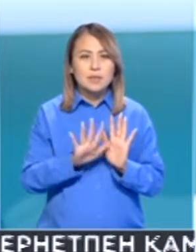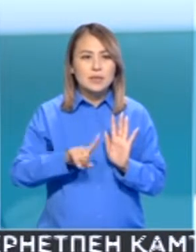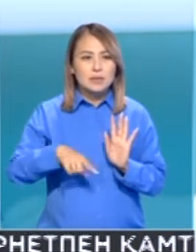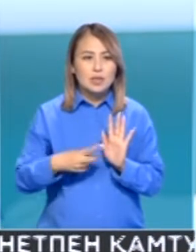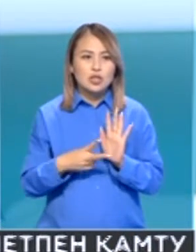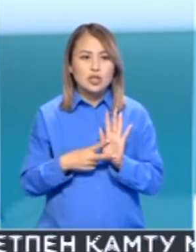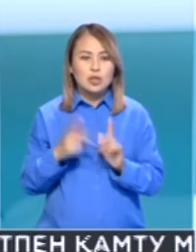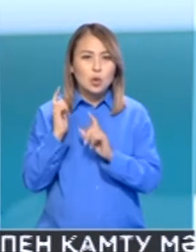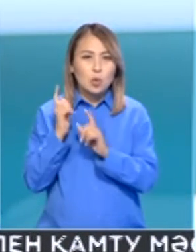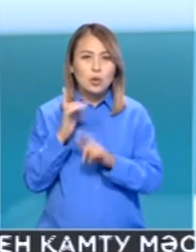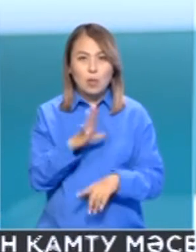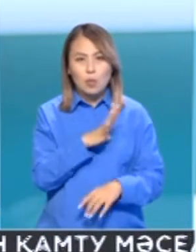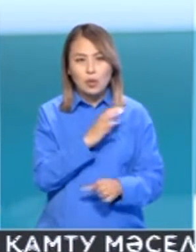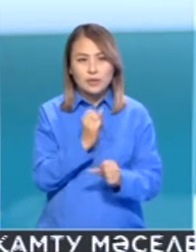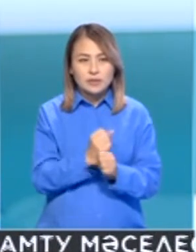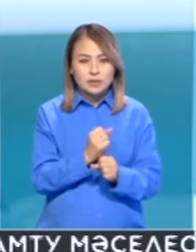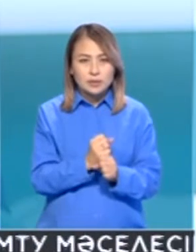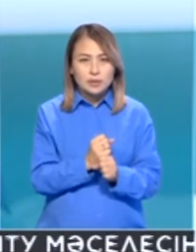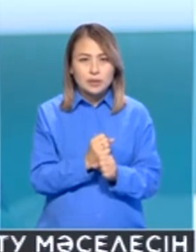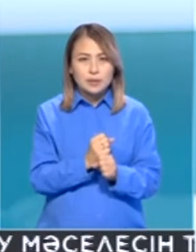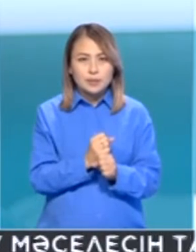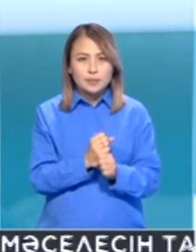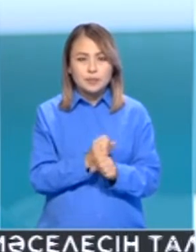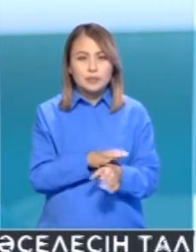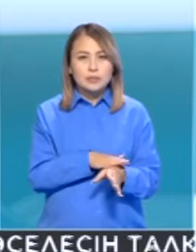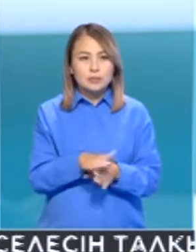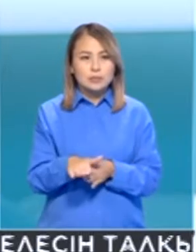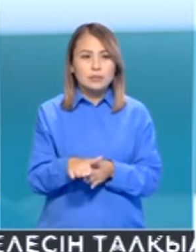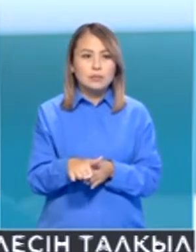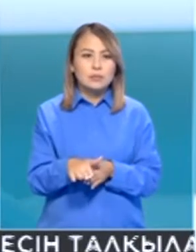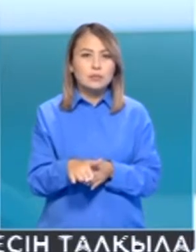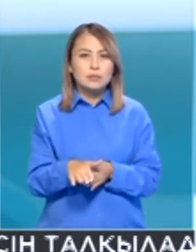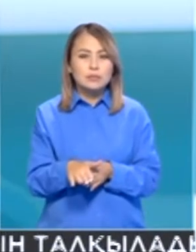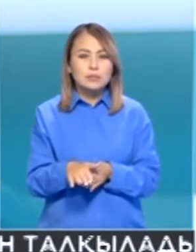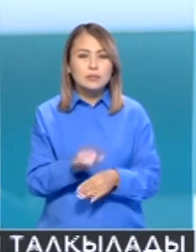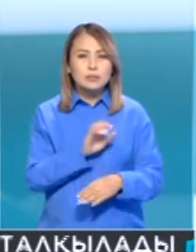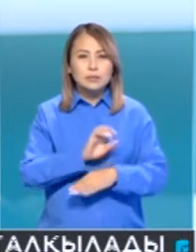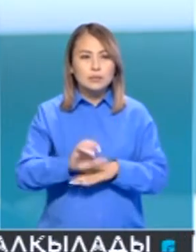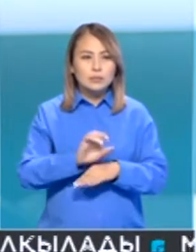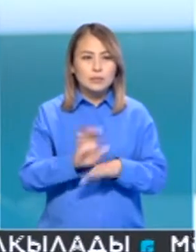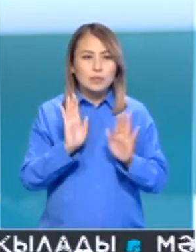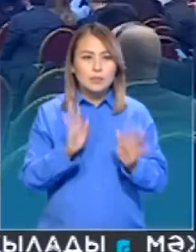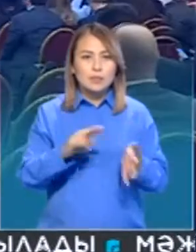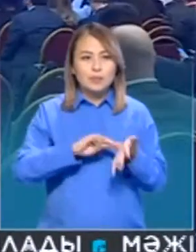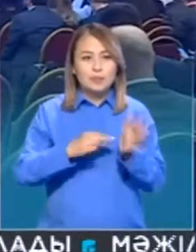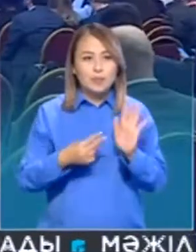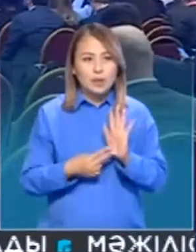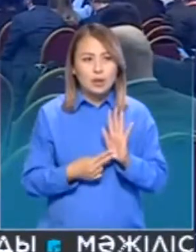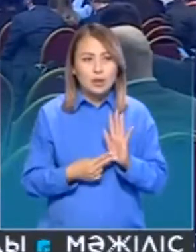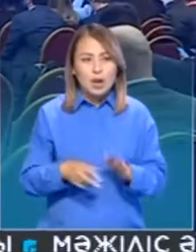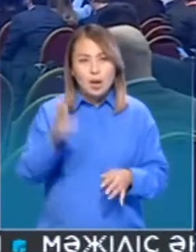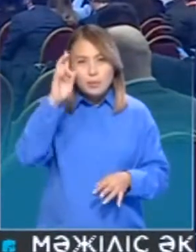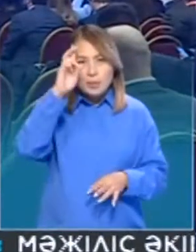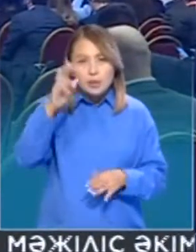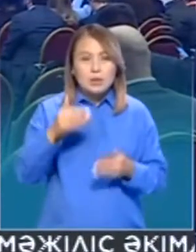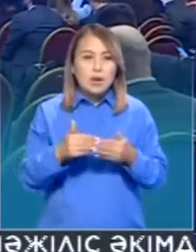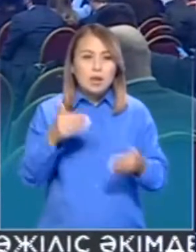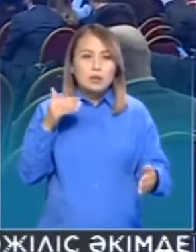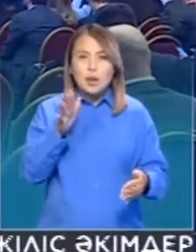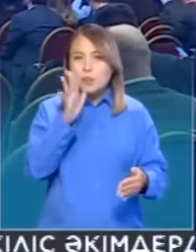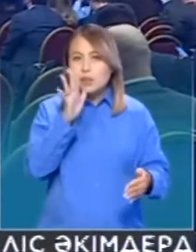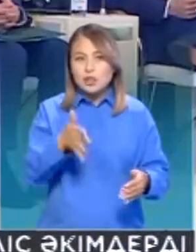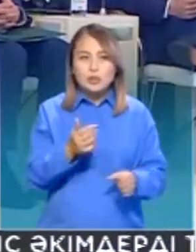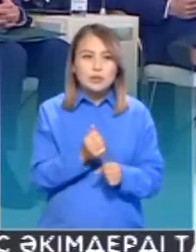миллион тонна болды. Біздер соны толығымен өндіреміз деп сонда жоспарды жүрміз. Мемлекет алдағы 5